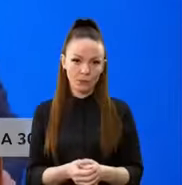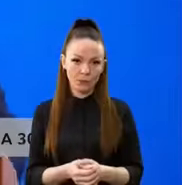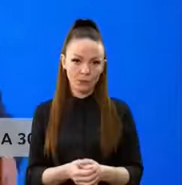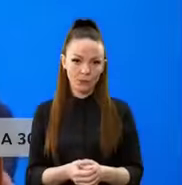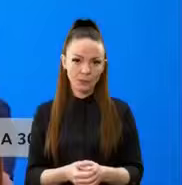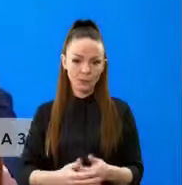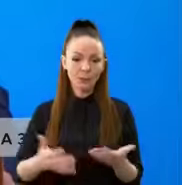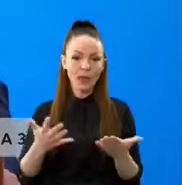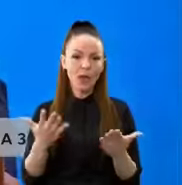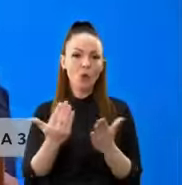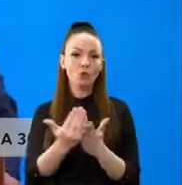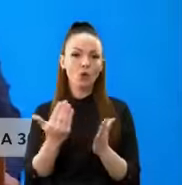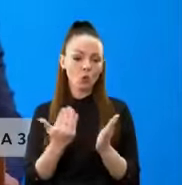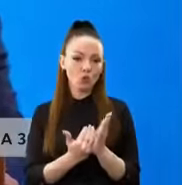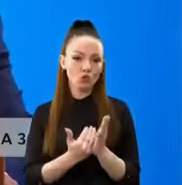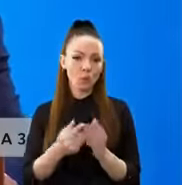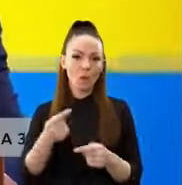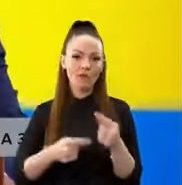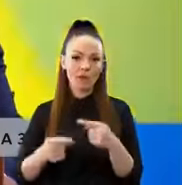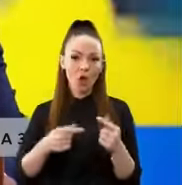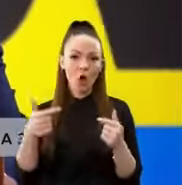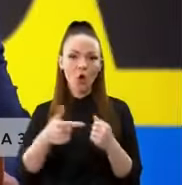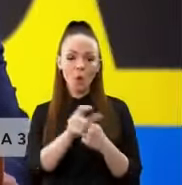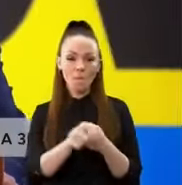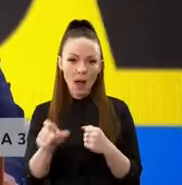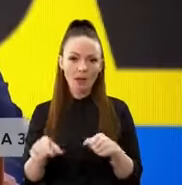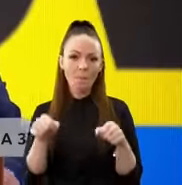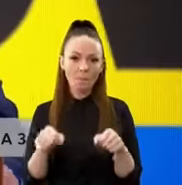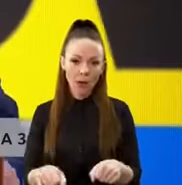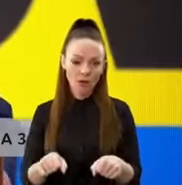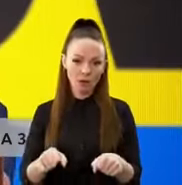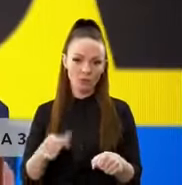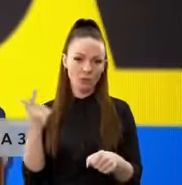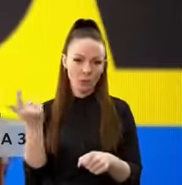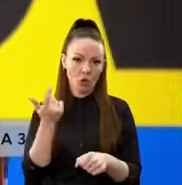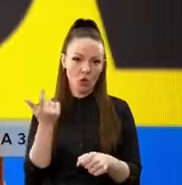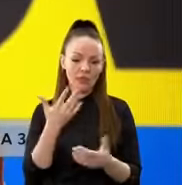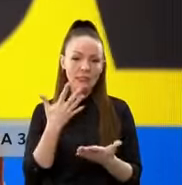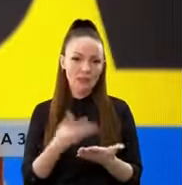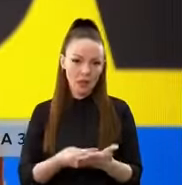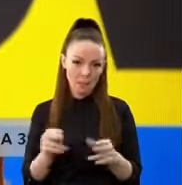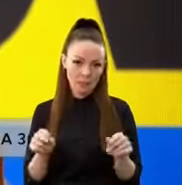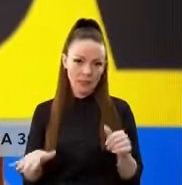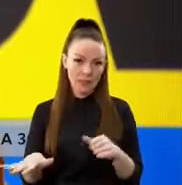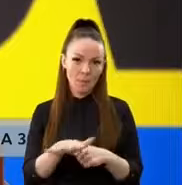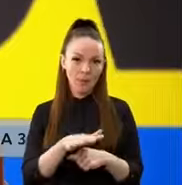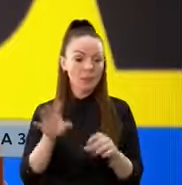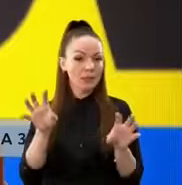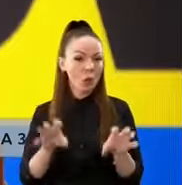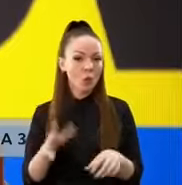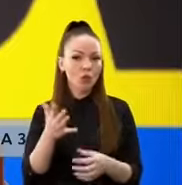Який остаточно повертає громадам право розпоряджатися своїми землями. Закон, який